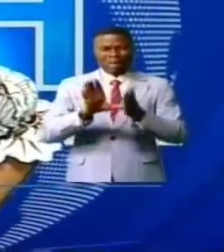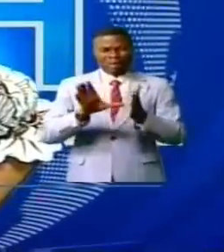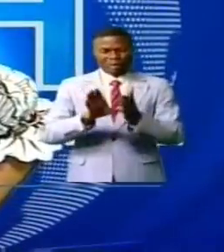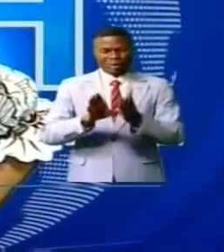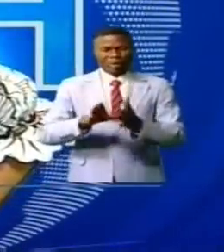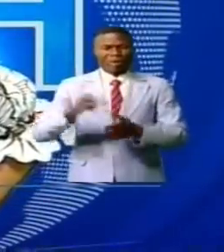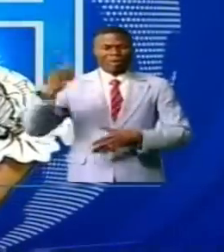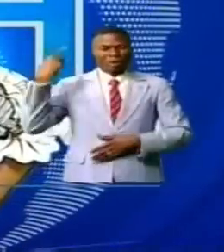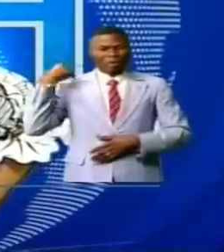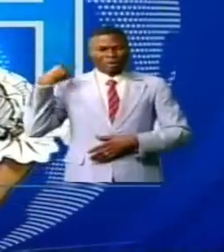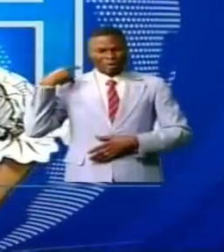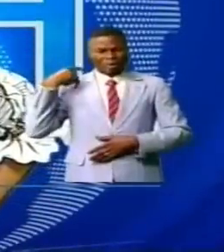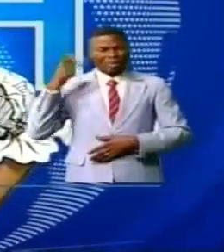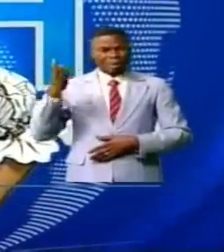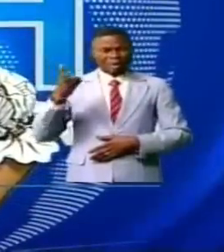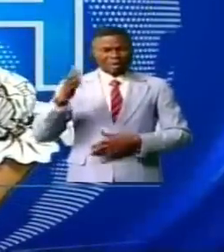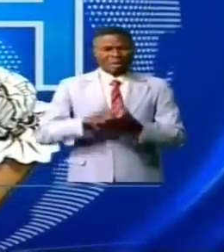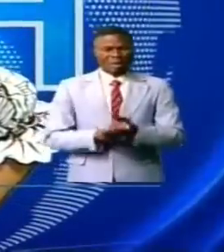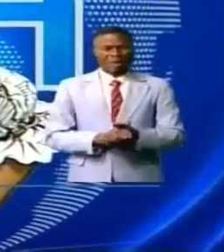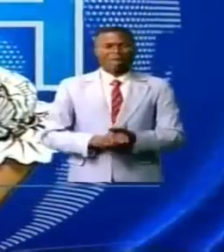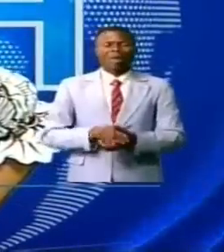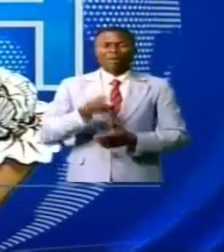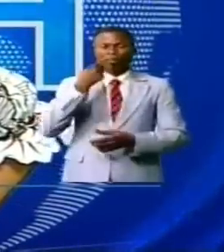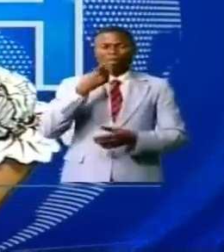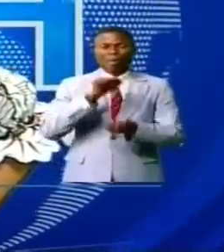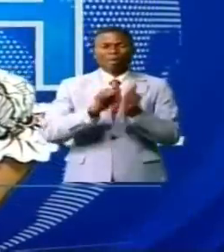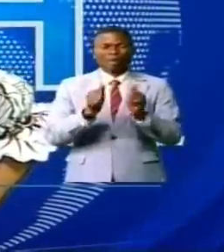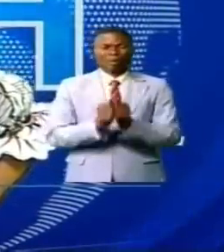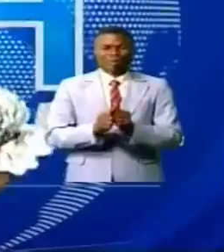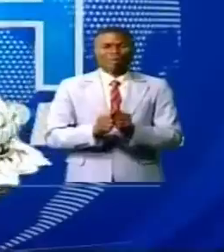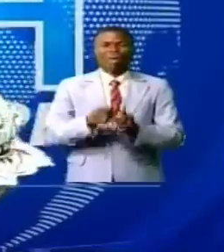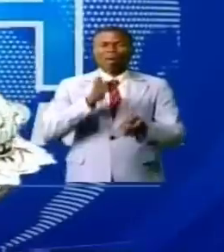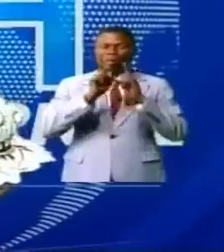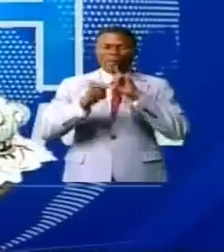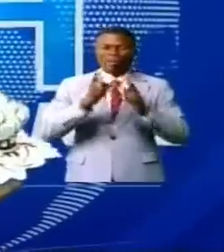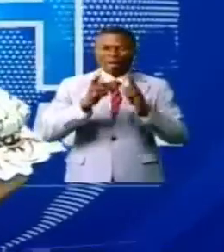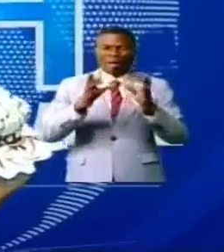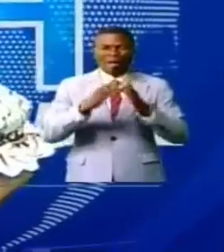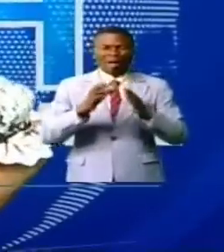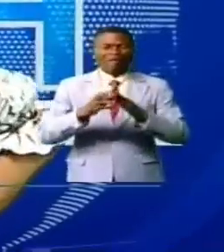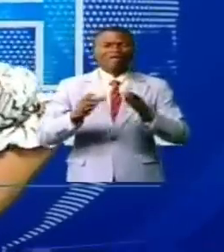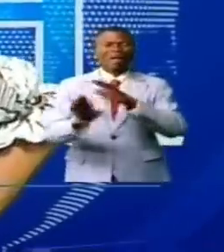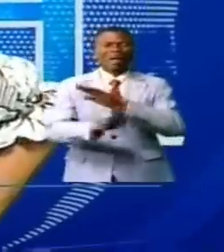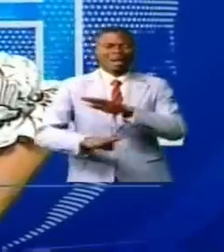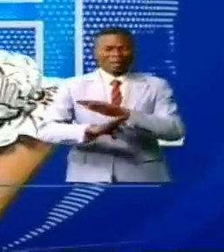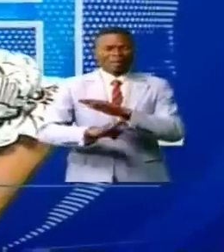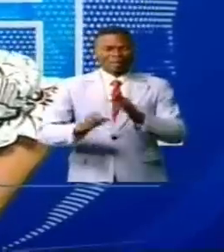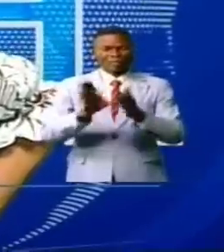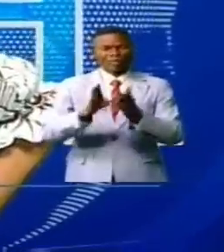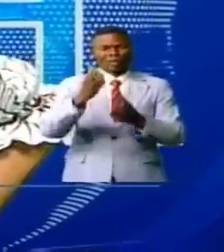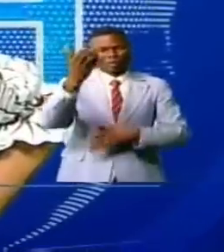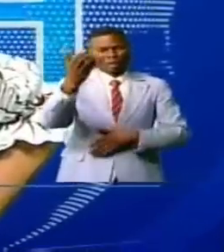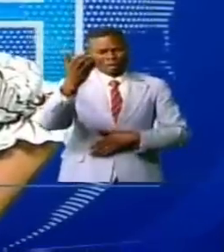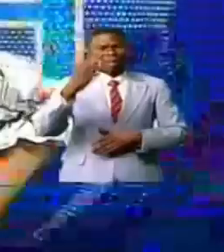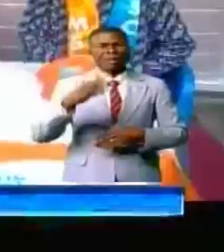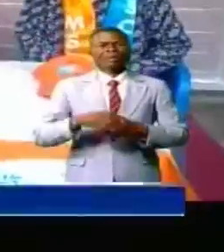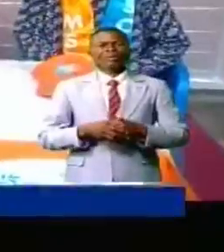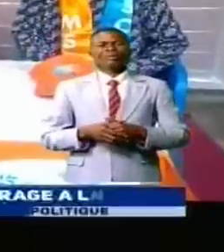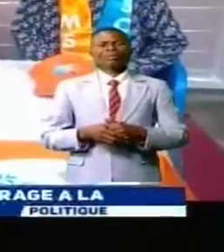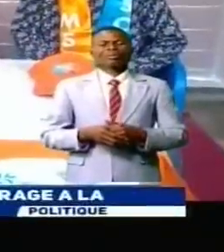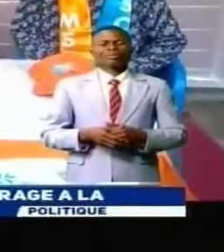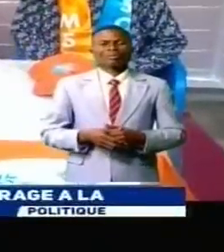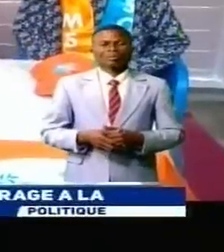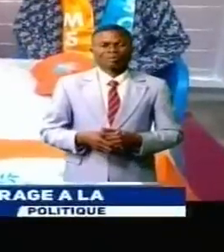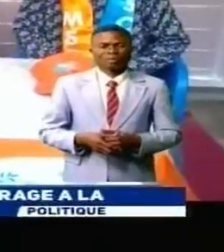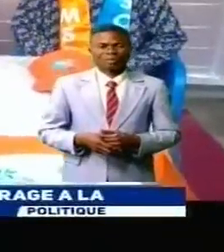élu de ce coin, Laurent Batomona, au cours d'une matinée d'échange avec sa base, Diane Balakambombo, pour le commentaire.